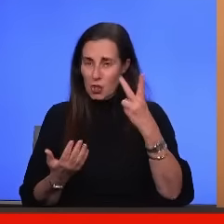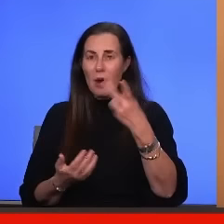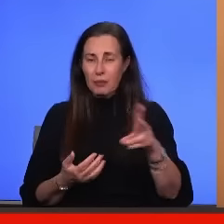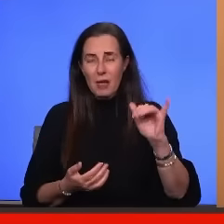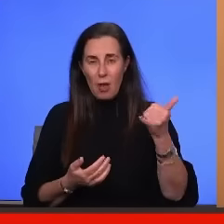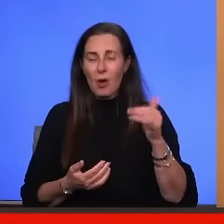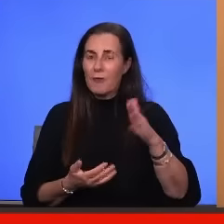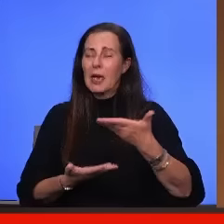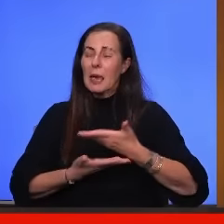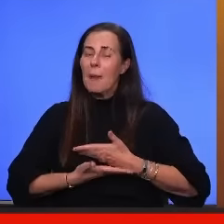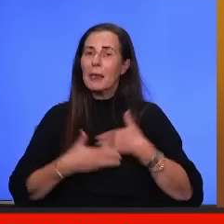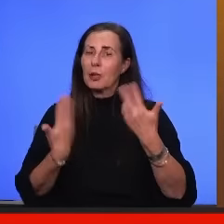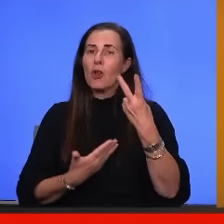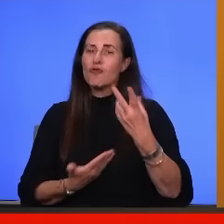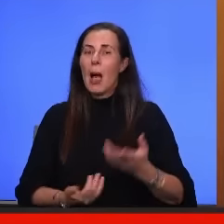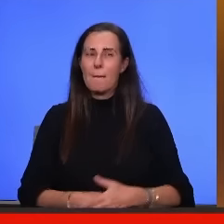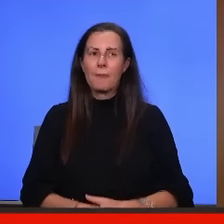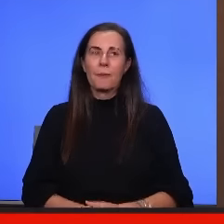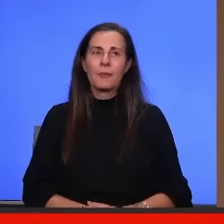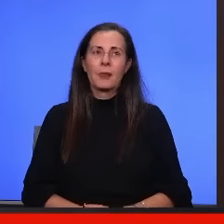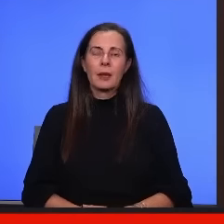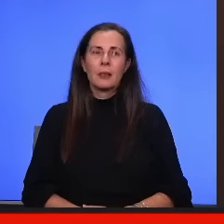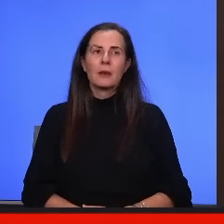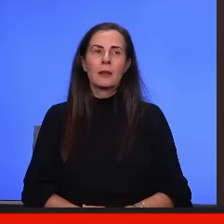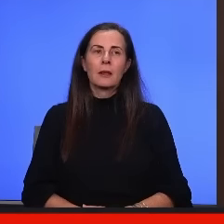גם קיבלתי במתנה 2.